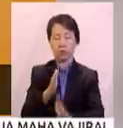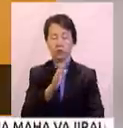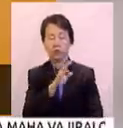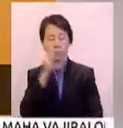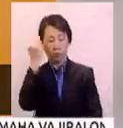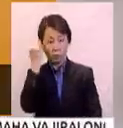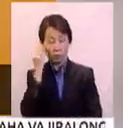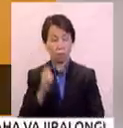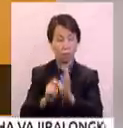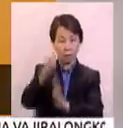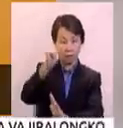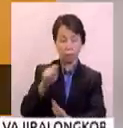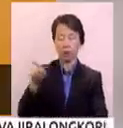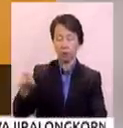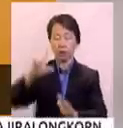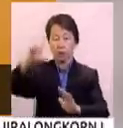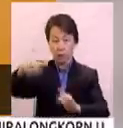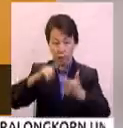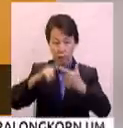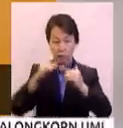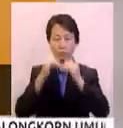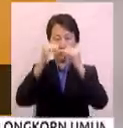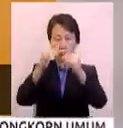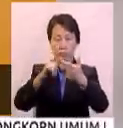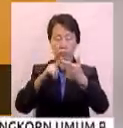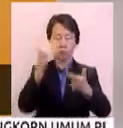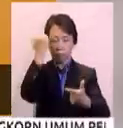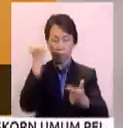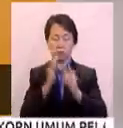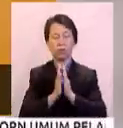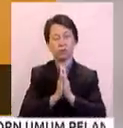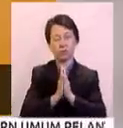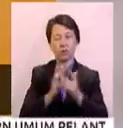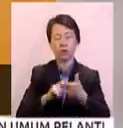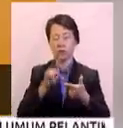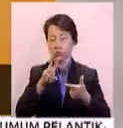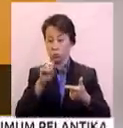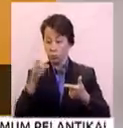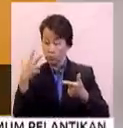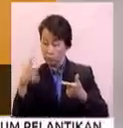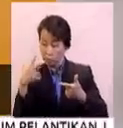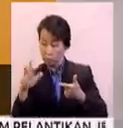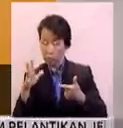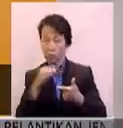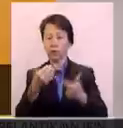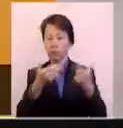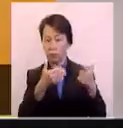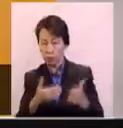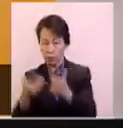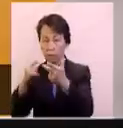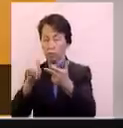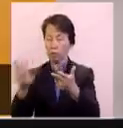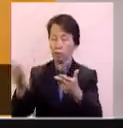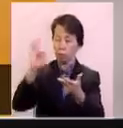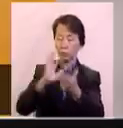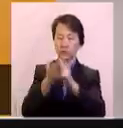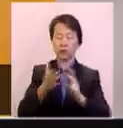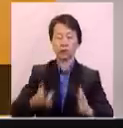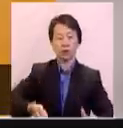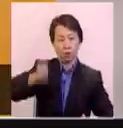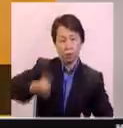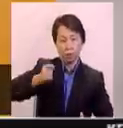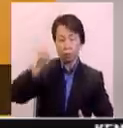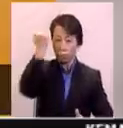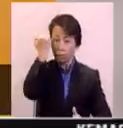Tinggi. Beliau kemudian dinaikkan pangkat ke Mahkamah Rayuan pada 2013 dan seterusnya dilantik menjadi Hakim